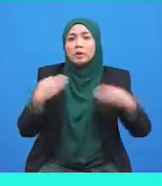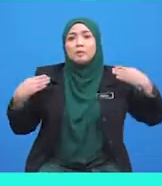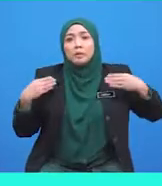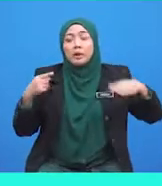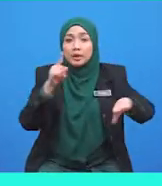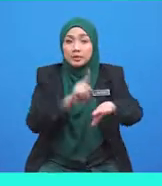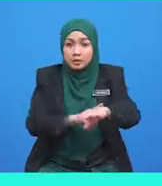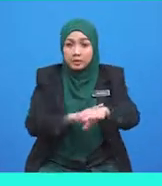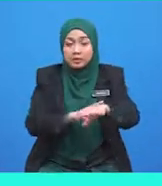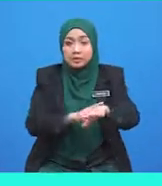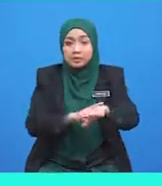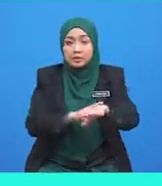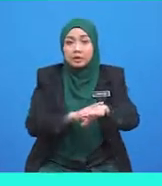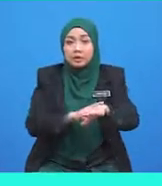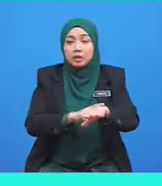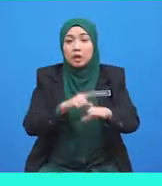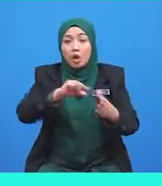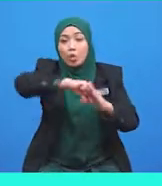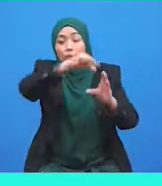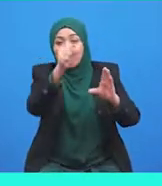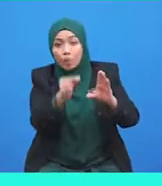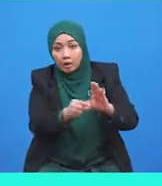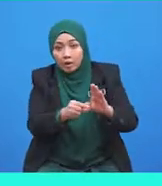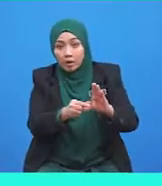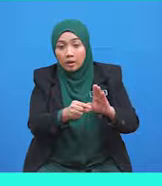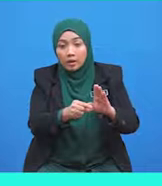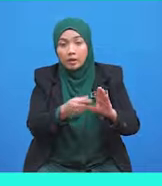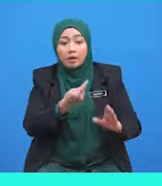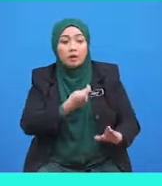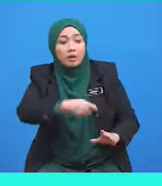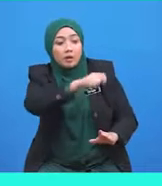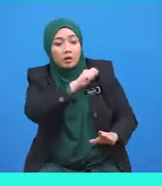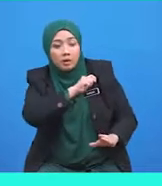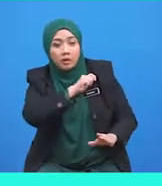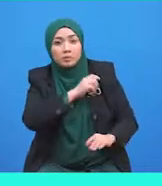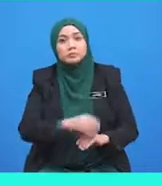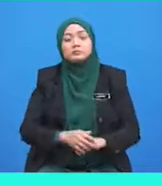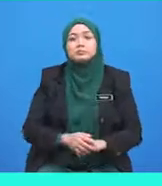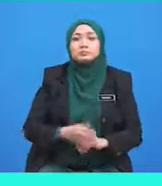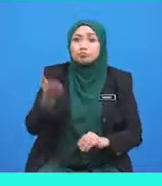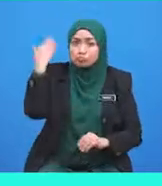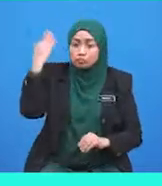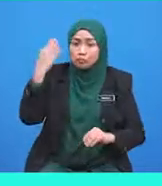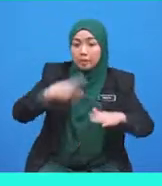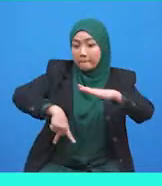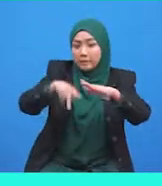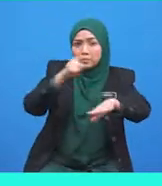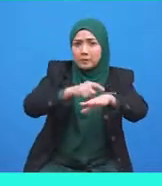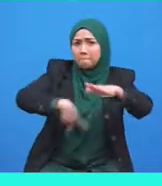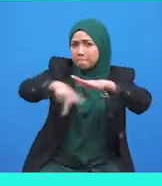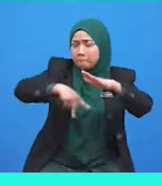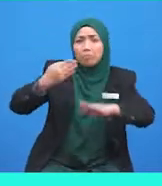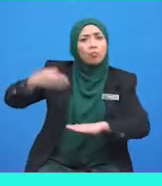Gua Altamira, Sepanyol. Rentetan daripada peternakan binatang zaman prasejarah, hari ini